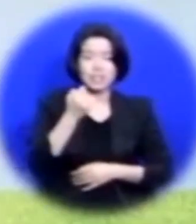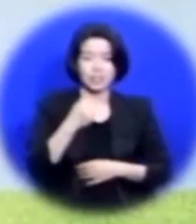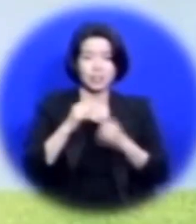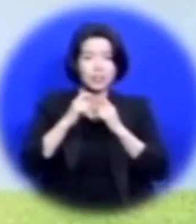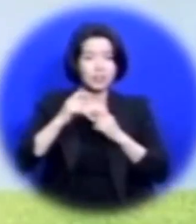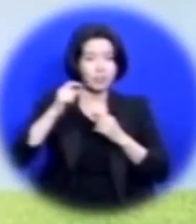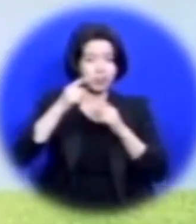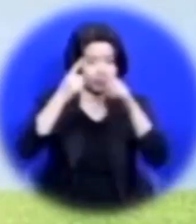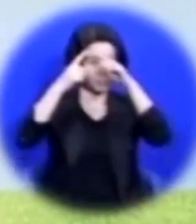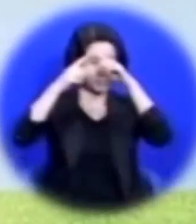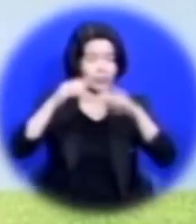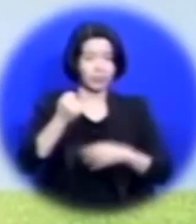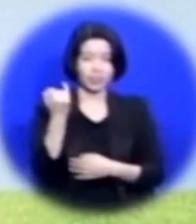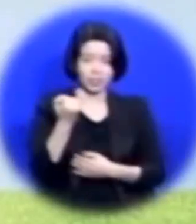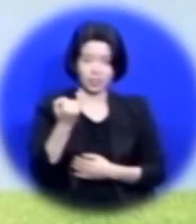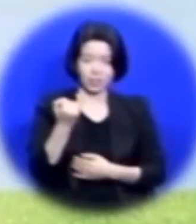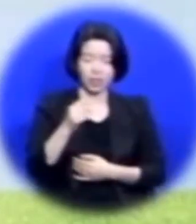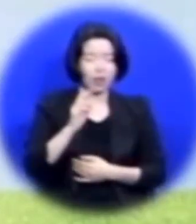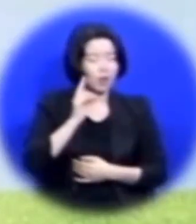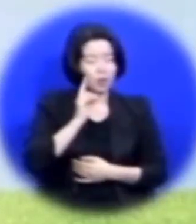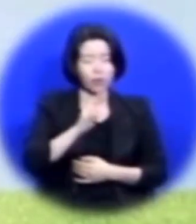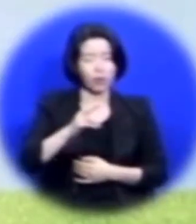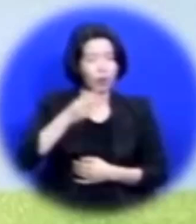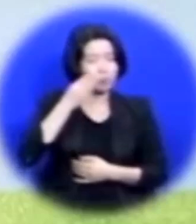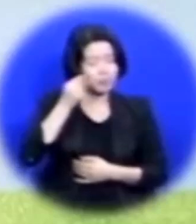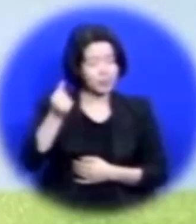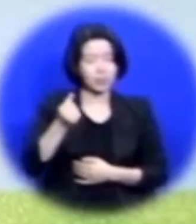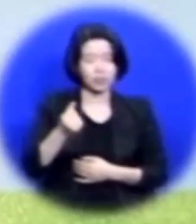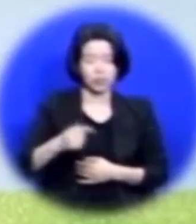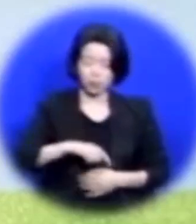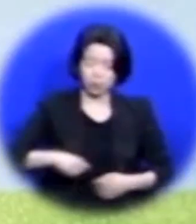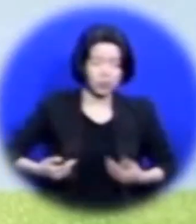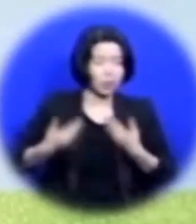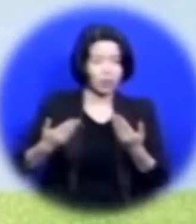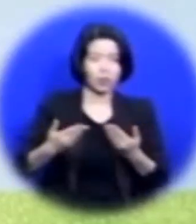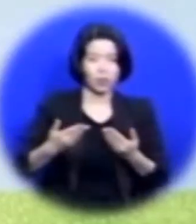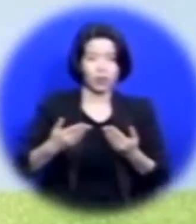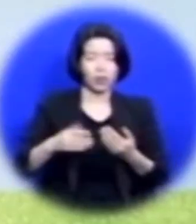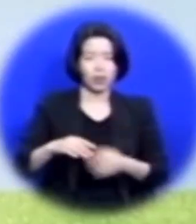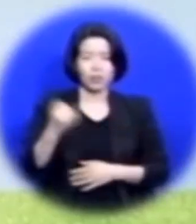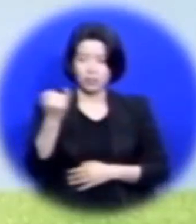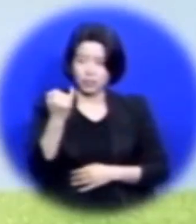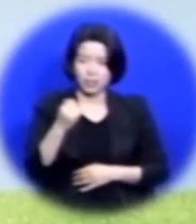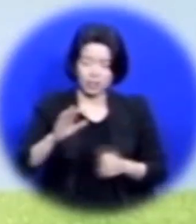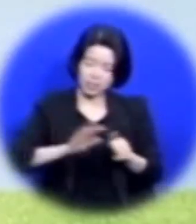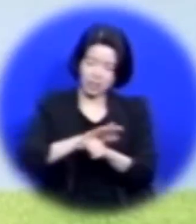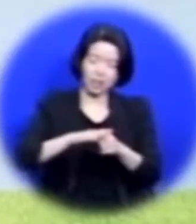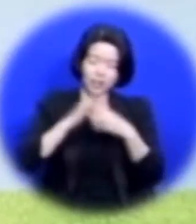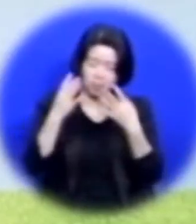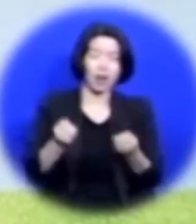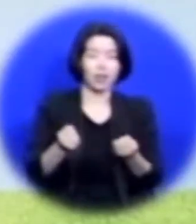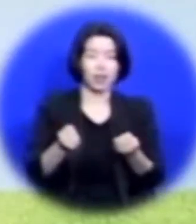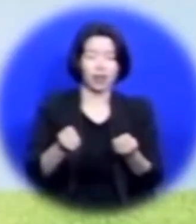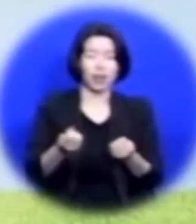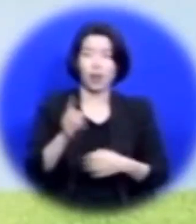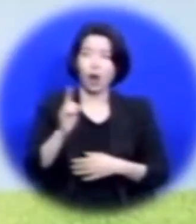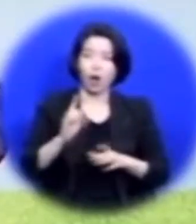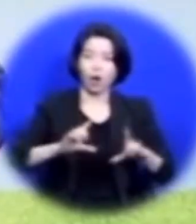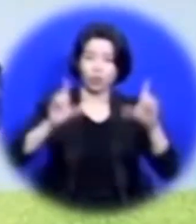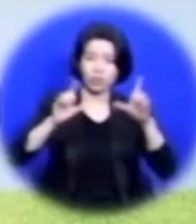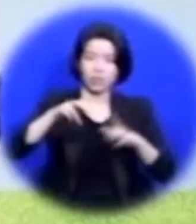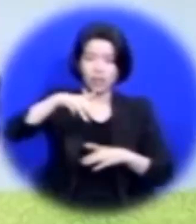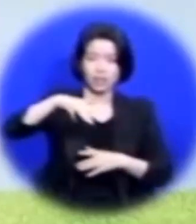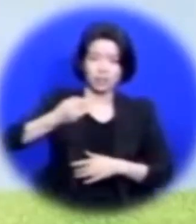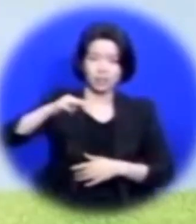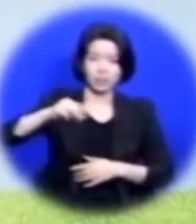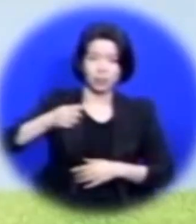매력적이고 너무나 헌신적이고 그리고 너무 를 사랑이 많습니다 어느날 이 그러니 니 그